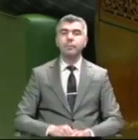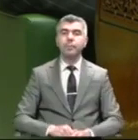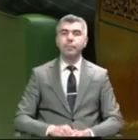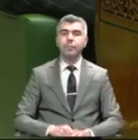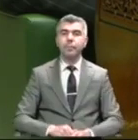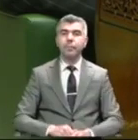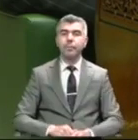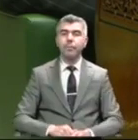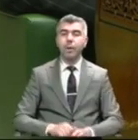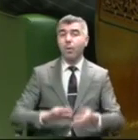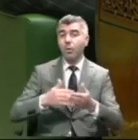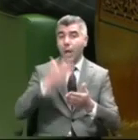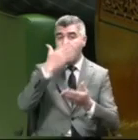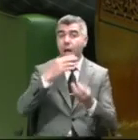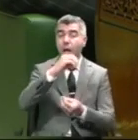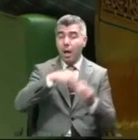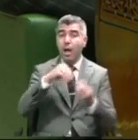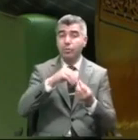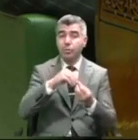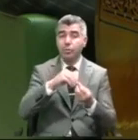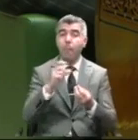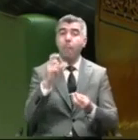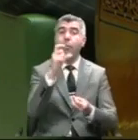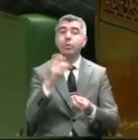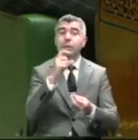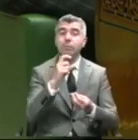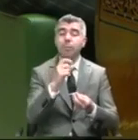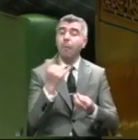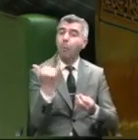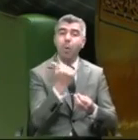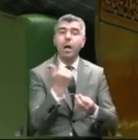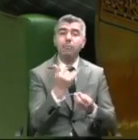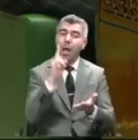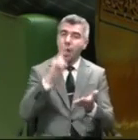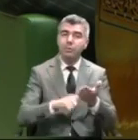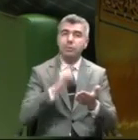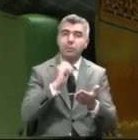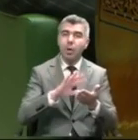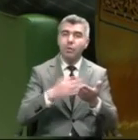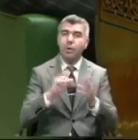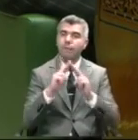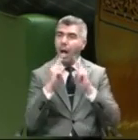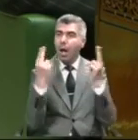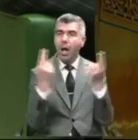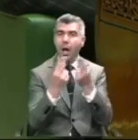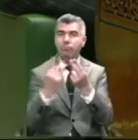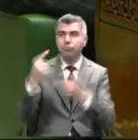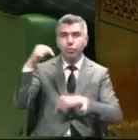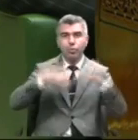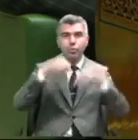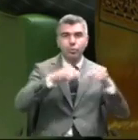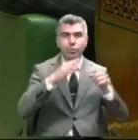من والحج يعد من اركان الاسلام الشاعره العظمى التي تطلع المسلمون في كل انحاء العالم لتاذيتها في ظروف جيده